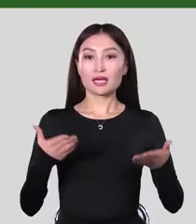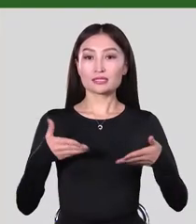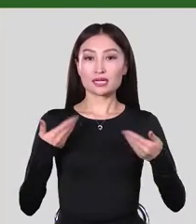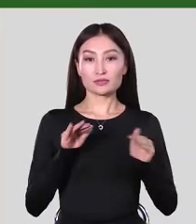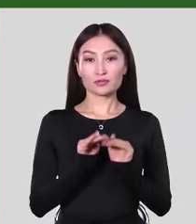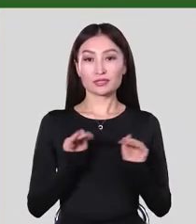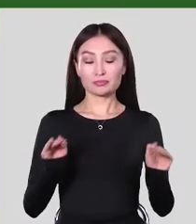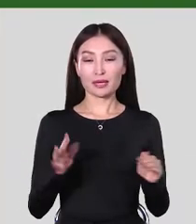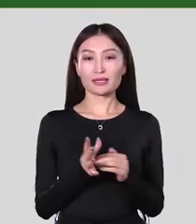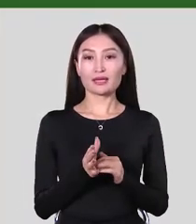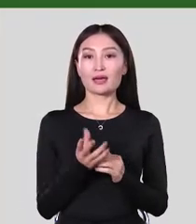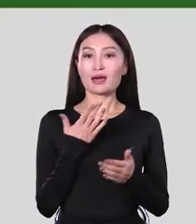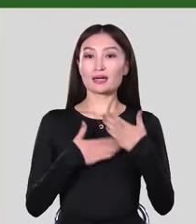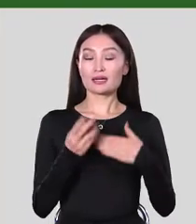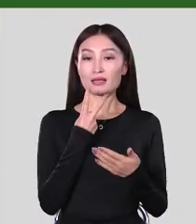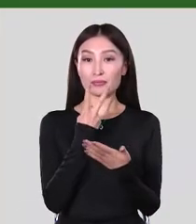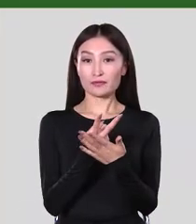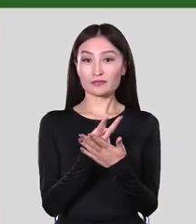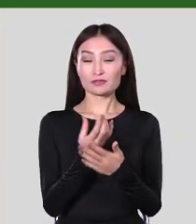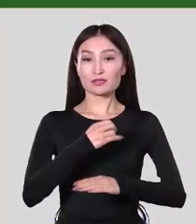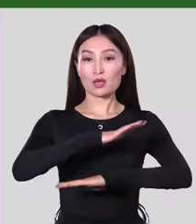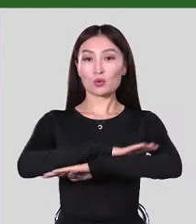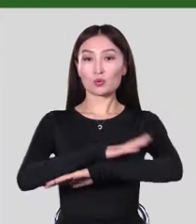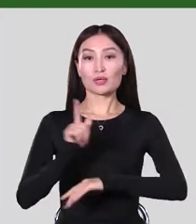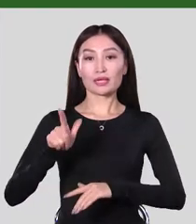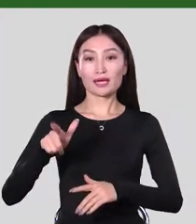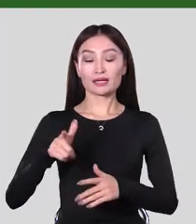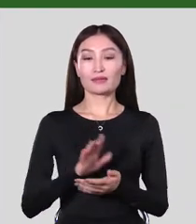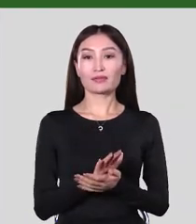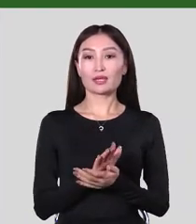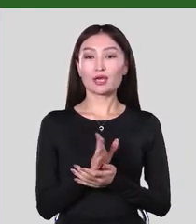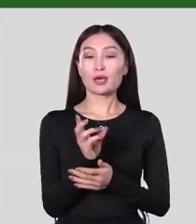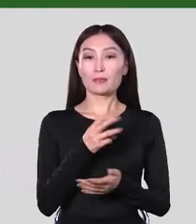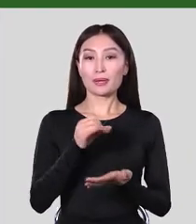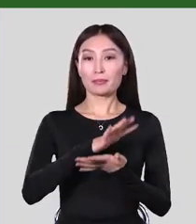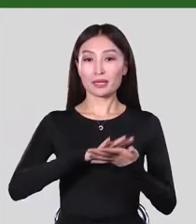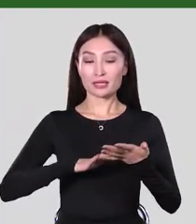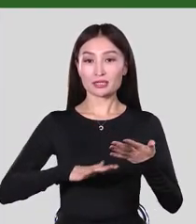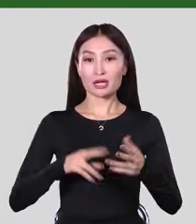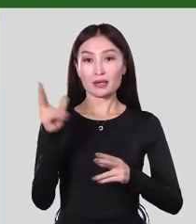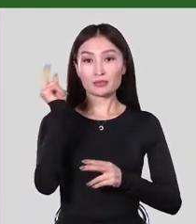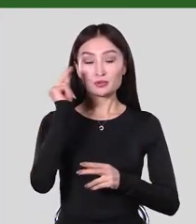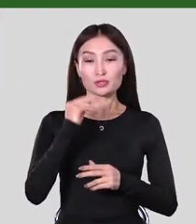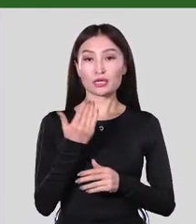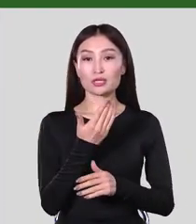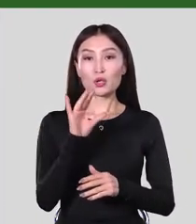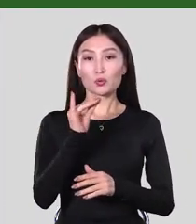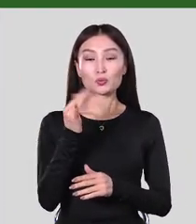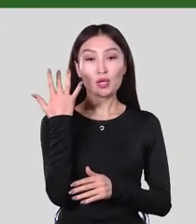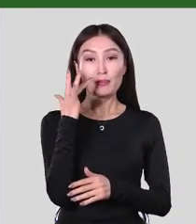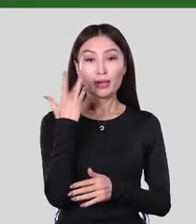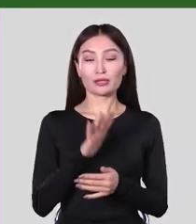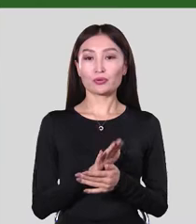Здравствуйте, ребята! Я рада приветствовать вас на уроке географии. Мы продолжаем изучать с вами Южную